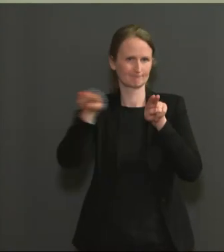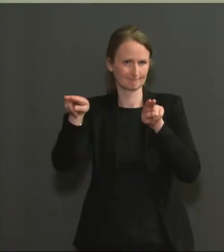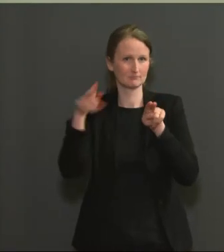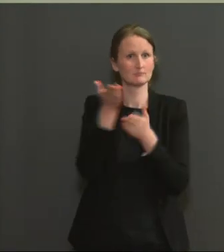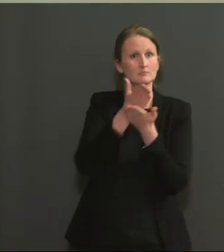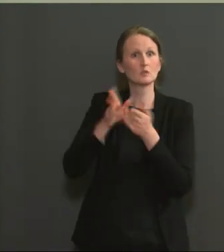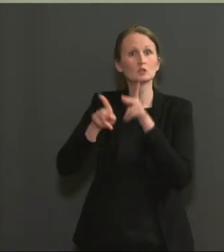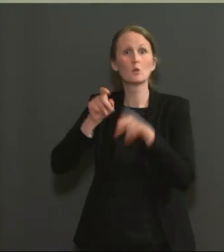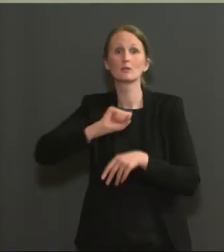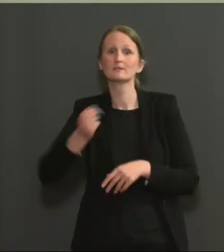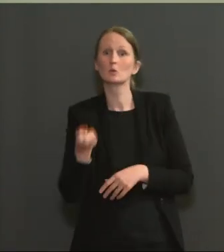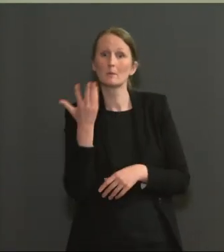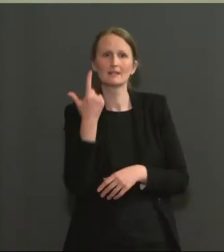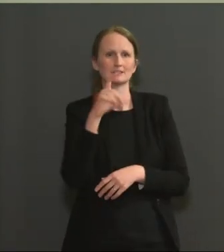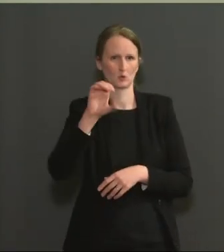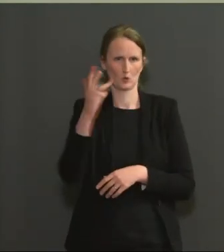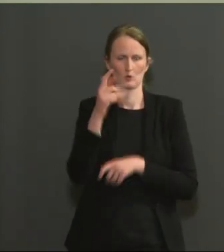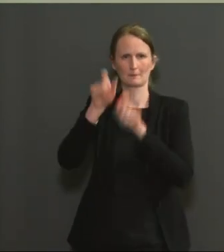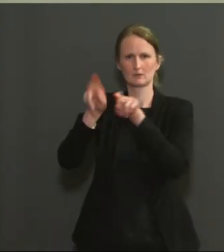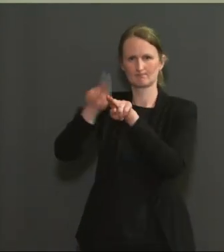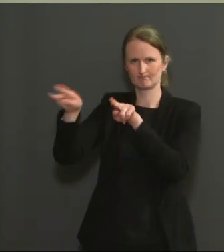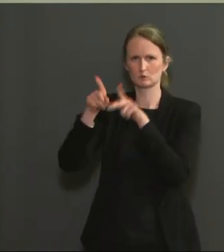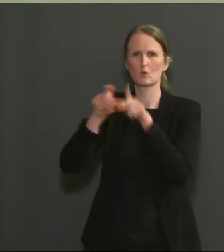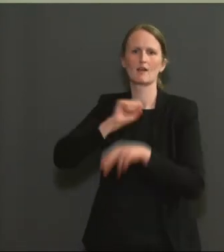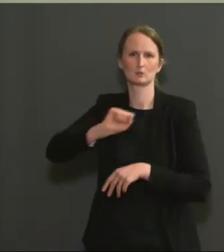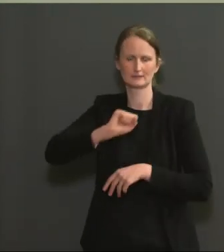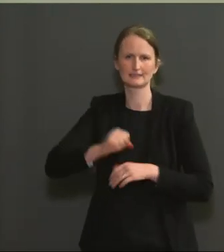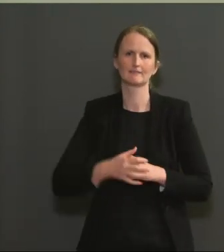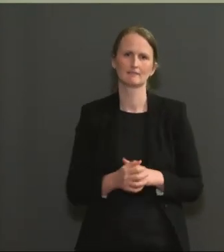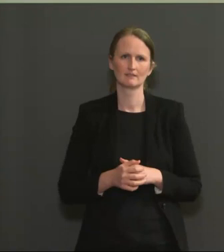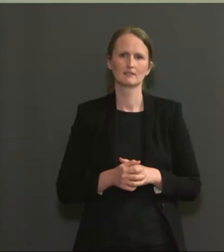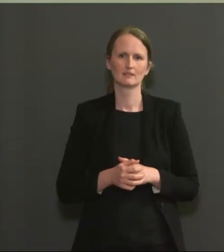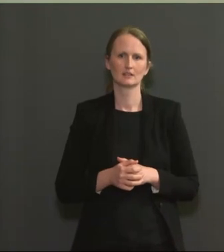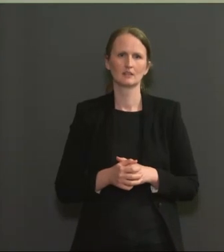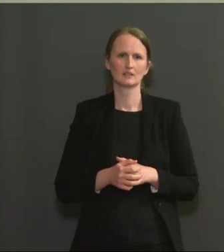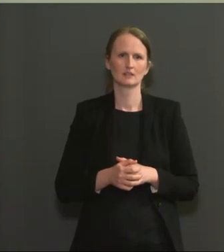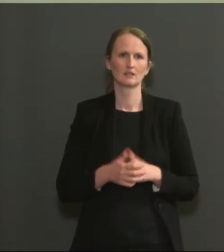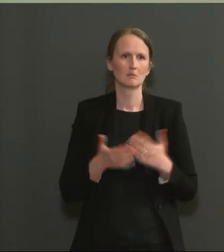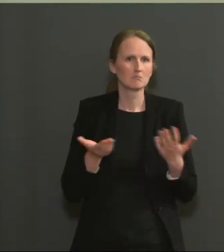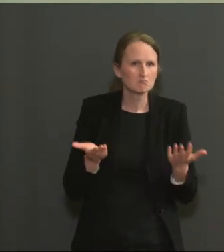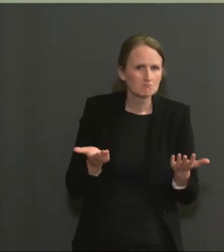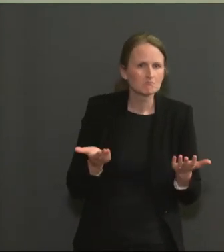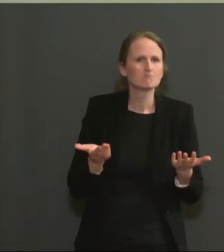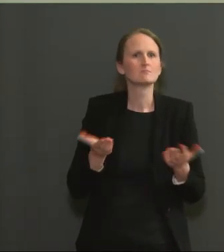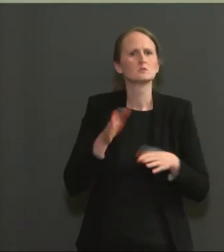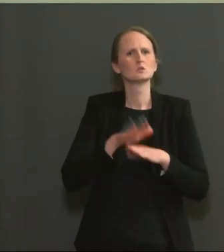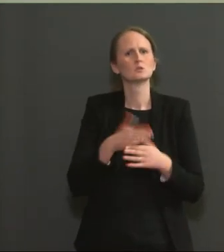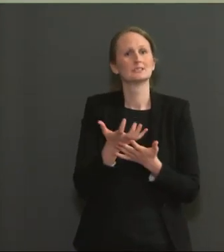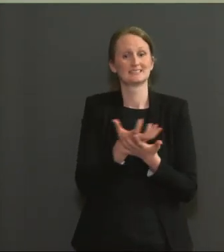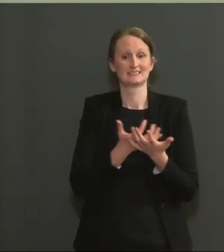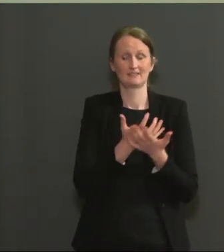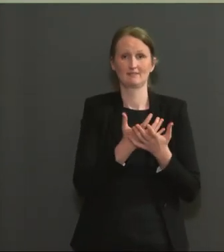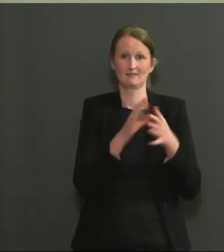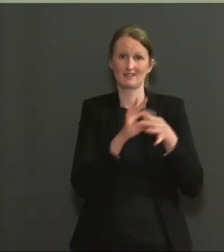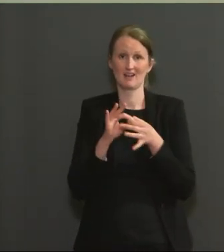avec la diminution qu'on vient de vous citer si on s'intéresse au décès ceci heureusement